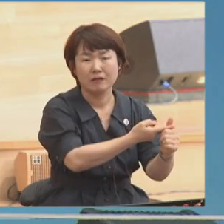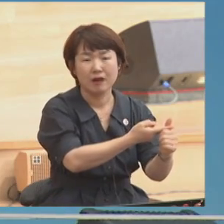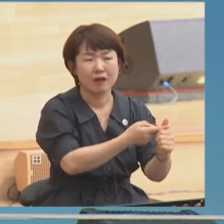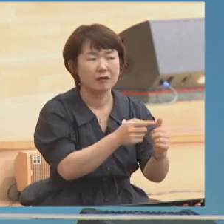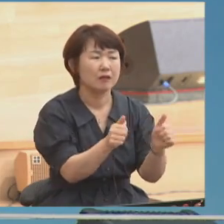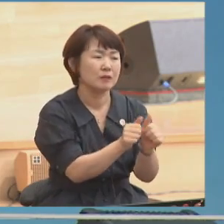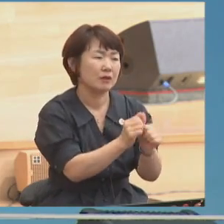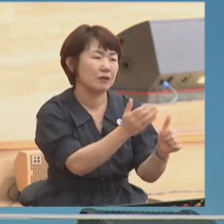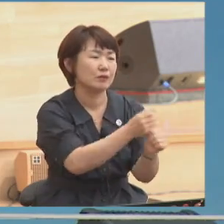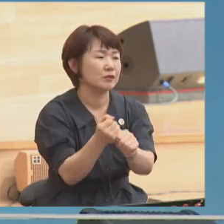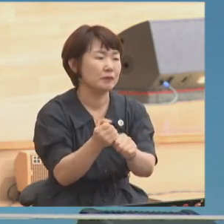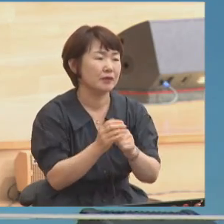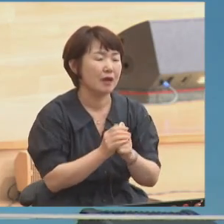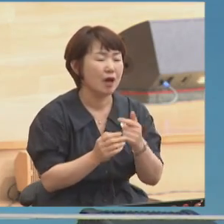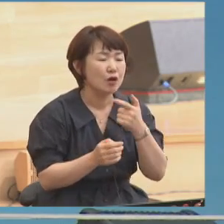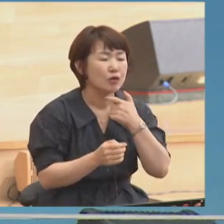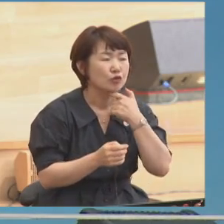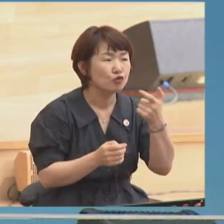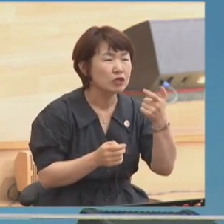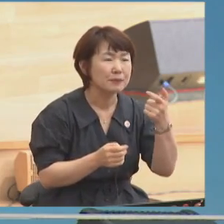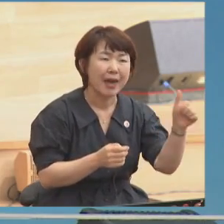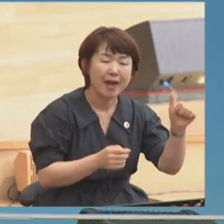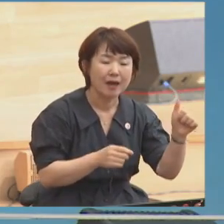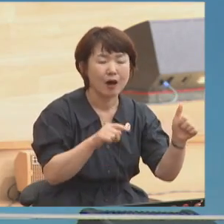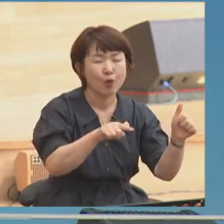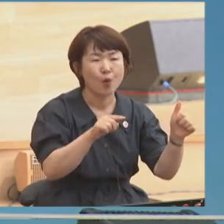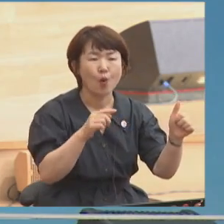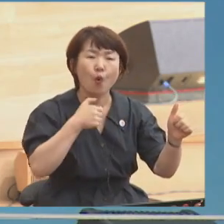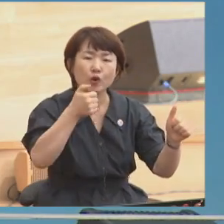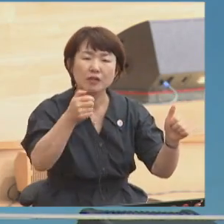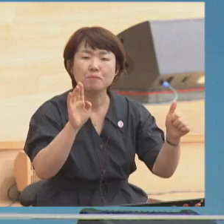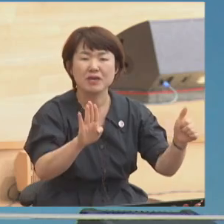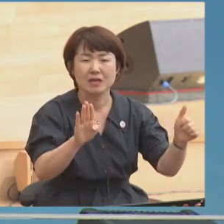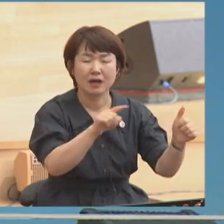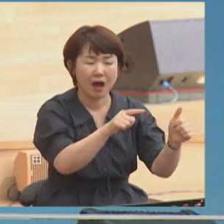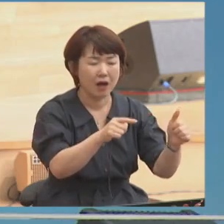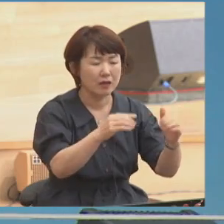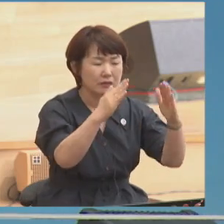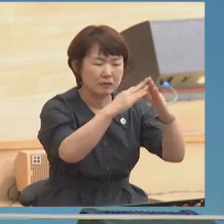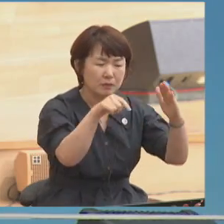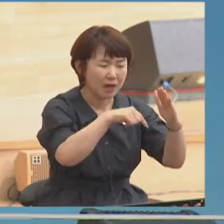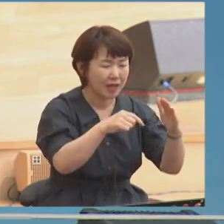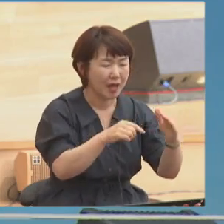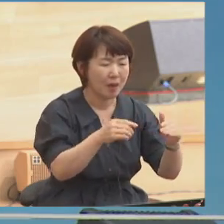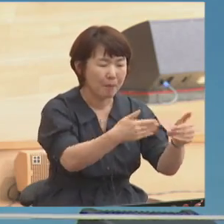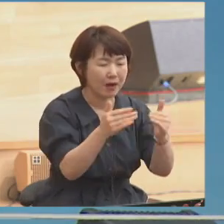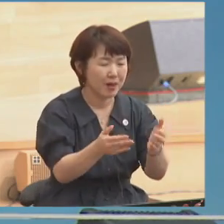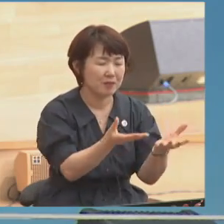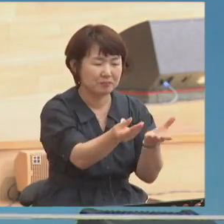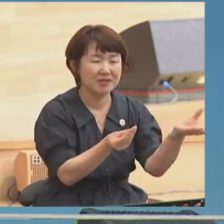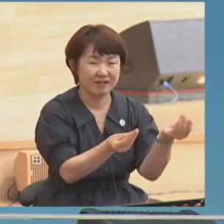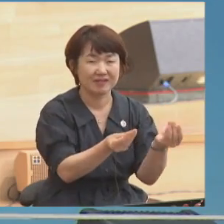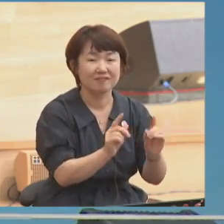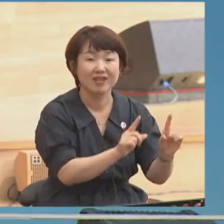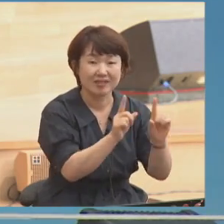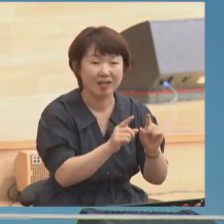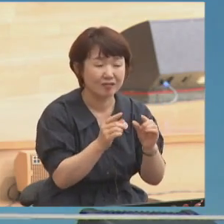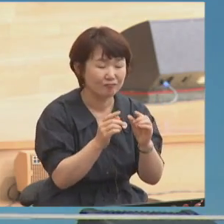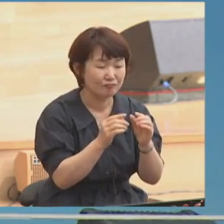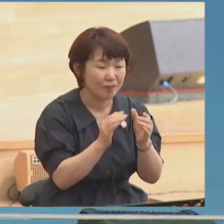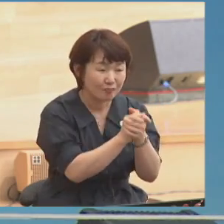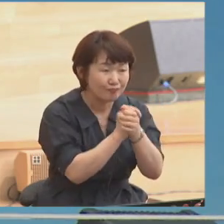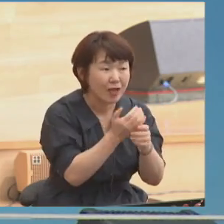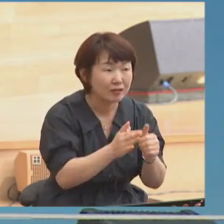체포되어졌습니다. 60대 A씨랑 50대 B씨가 한 집안에 방을 얻어서 같이 사는 이웃과도 같은데